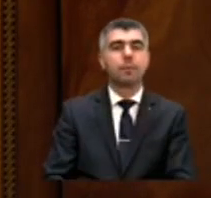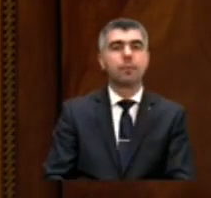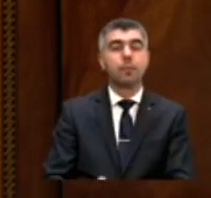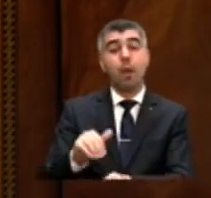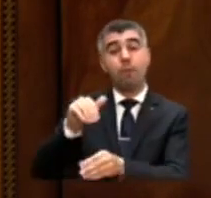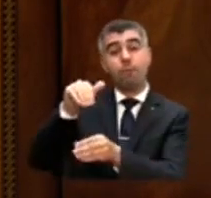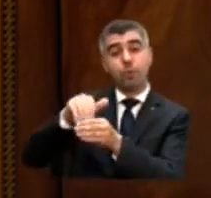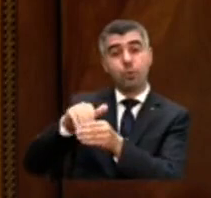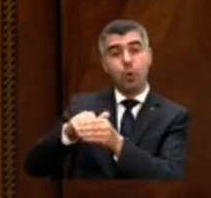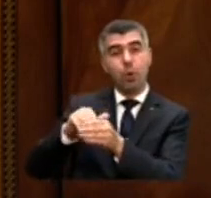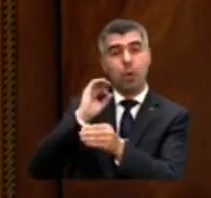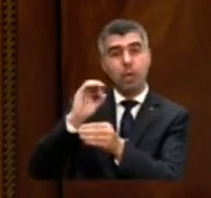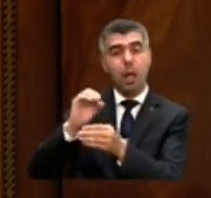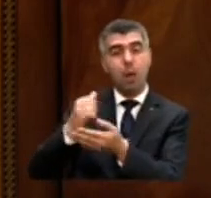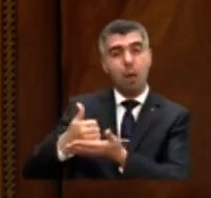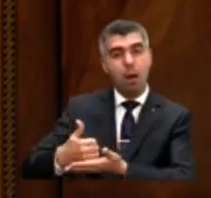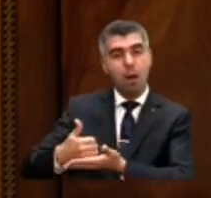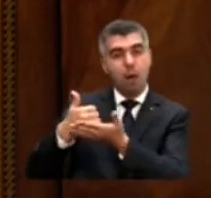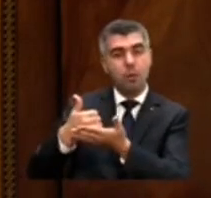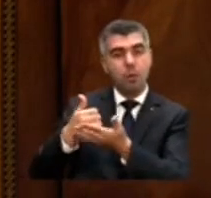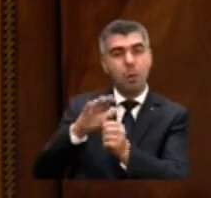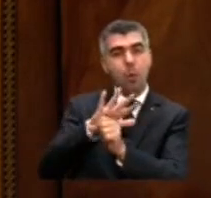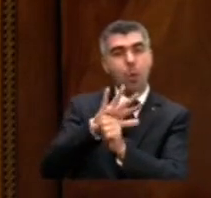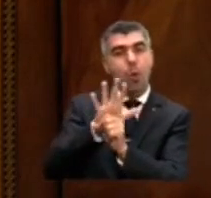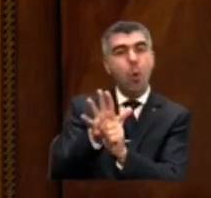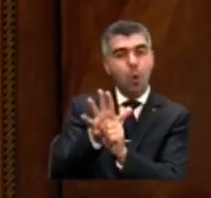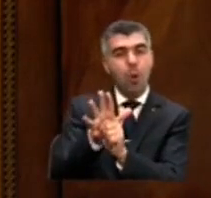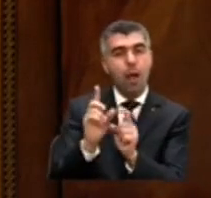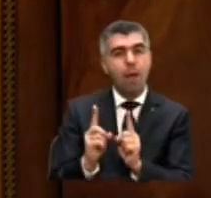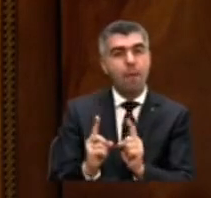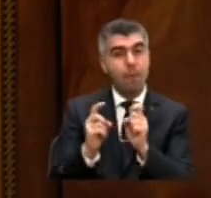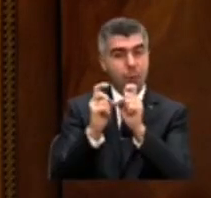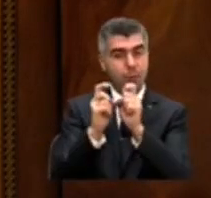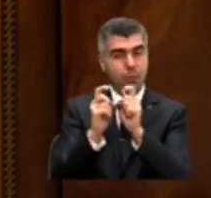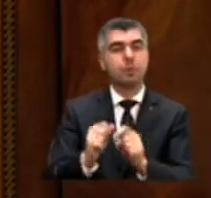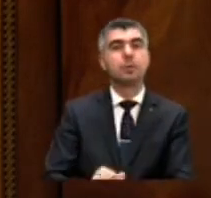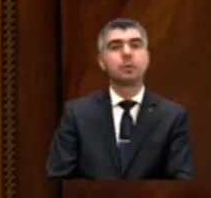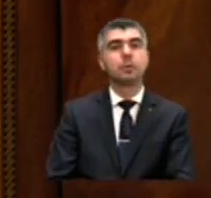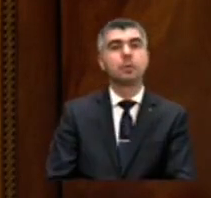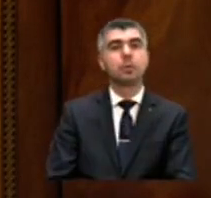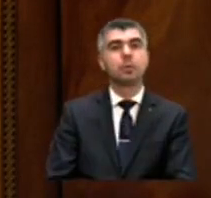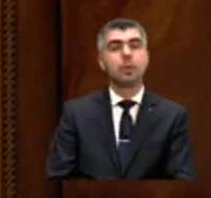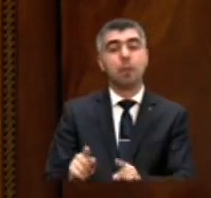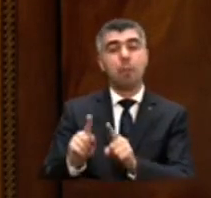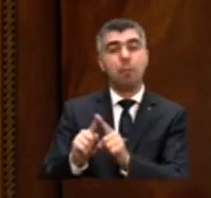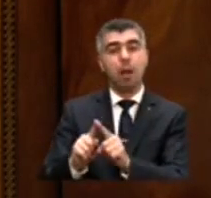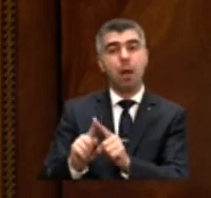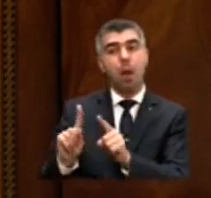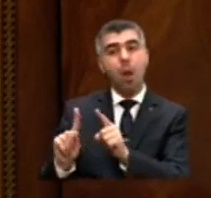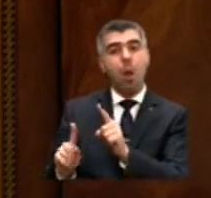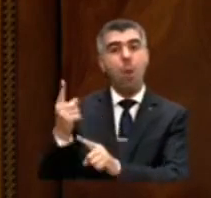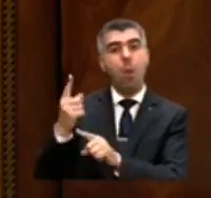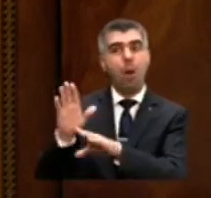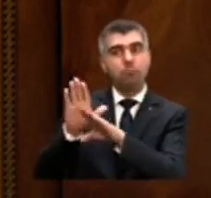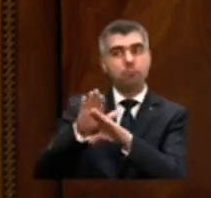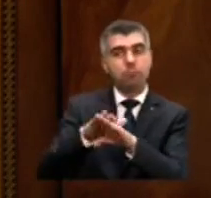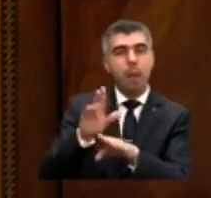الخاص بتدبير جائحة كوفيد-19 والذي أحدث بتوجيهات ملكية